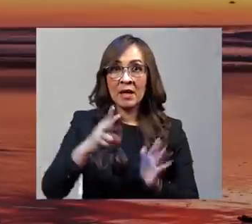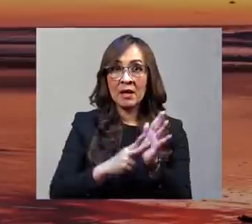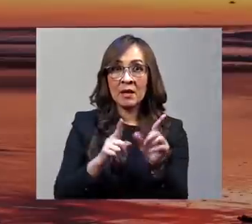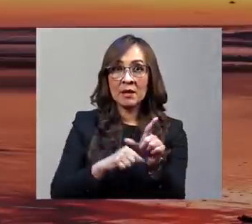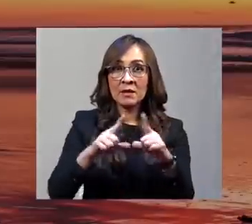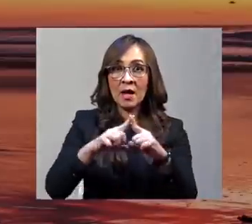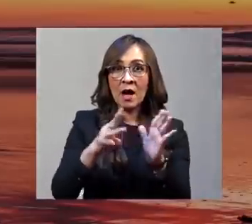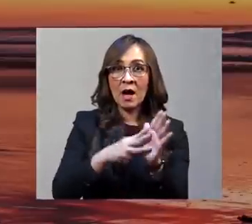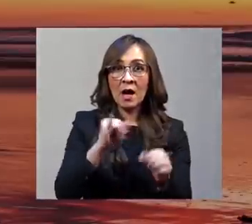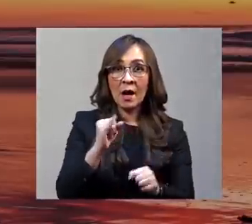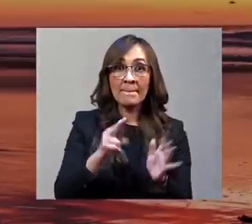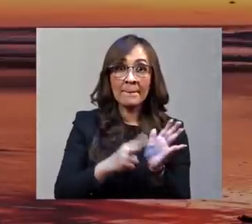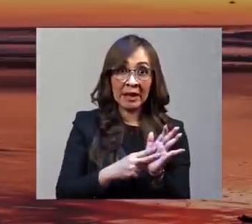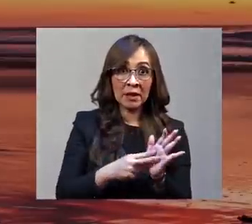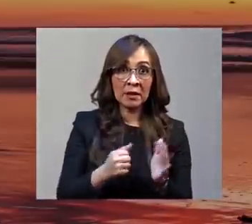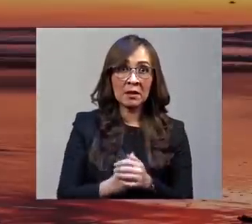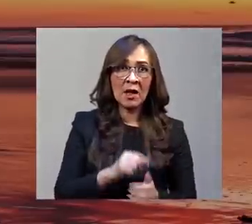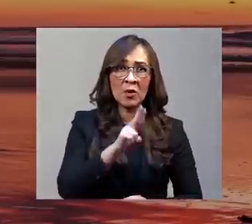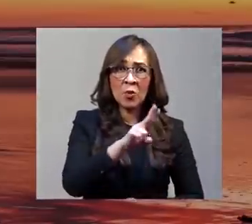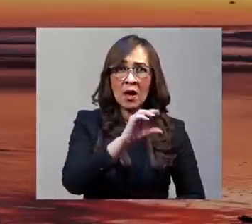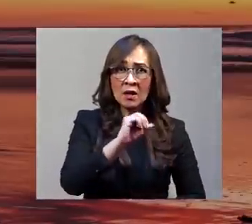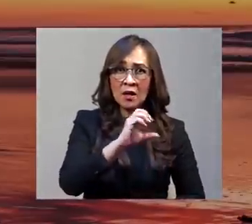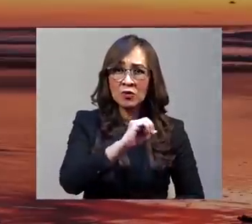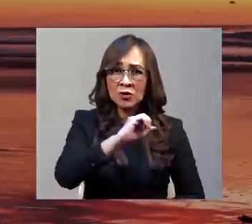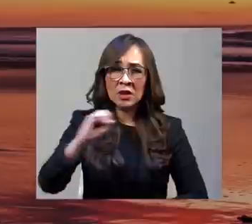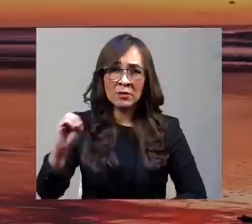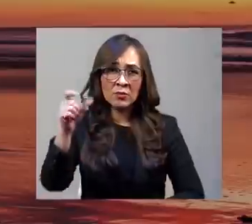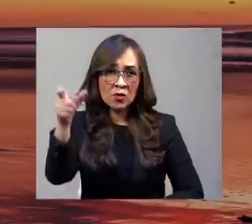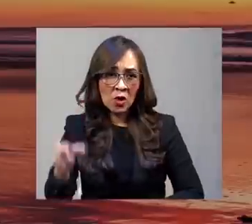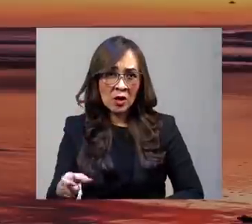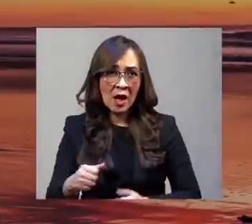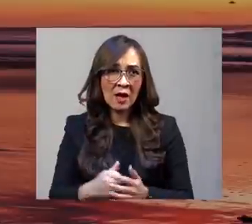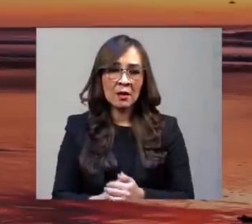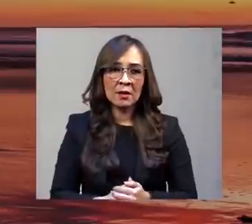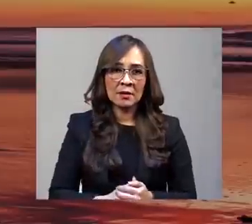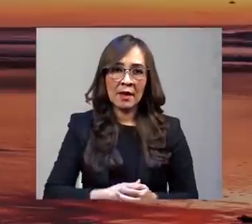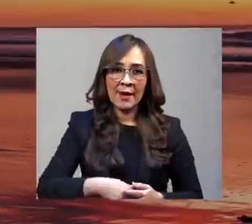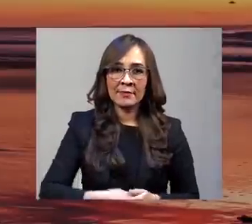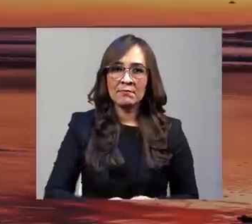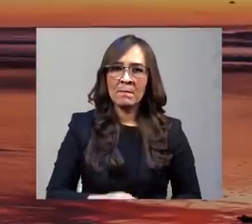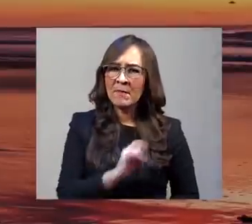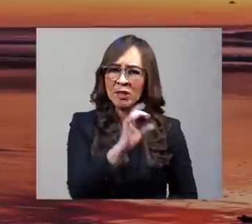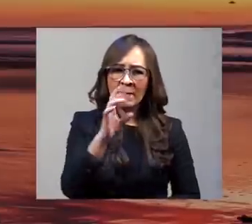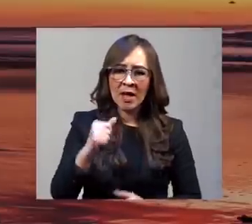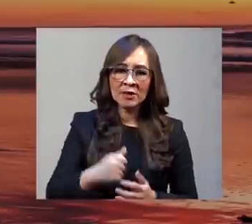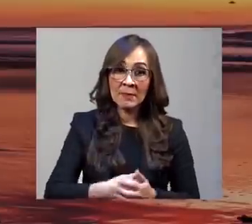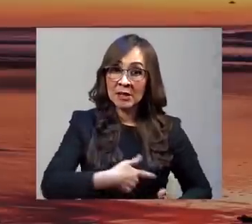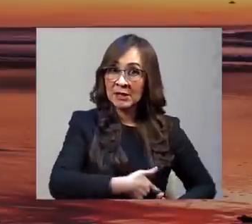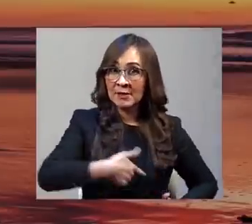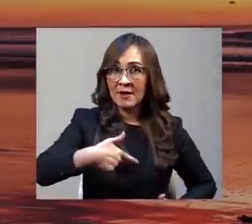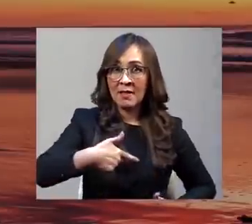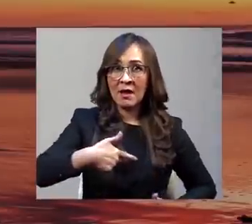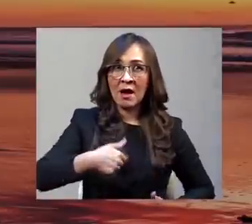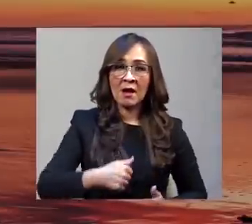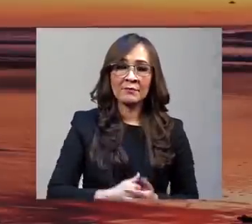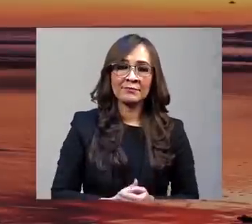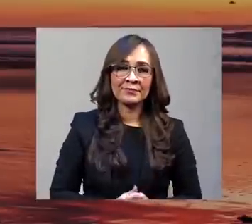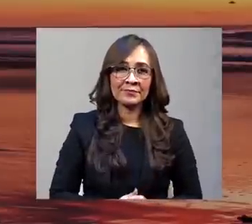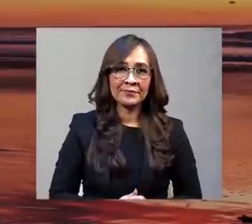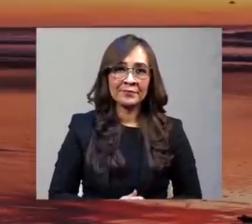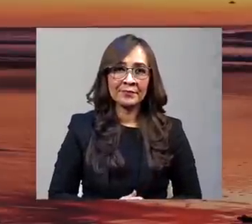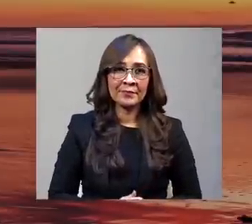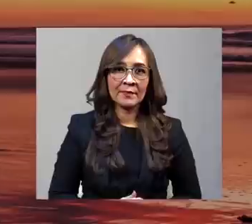seorang pahlawan yang gagah perkasa dengan 200 ribu orang yang bersenjatakan busur dan perisai. Nah, selanjutnya, klik. Di samping dia